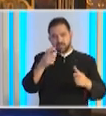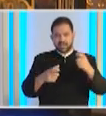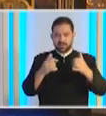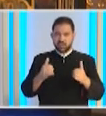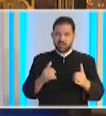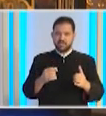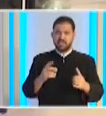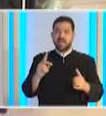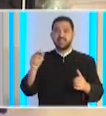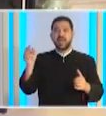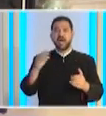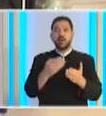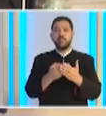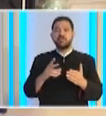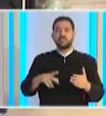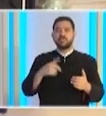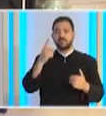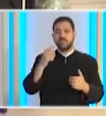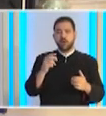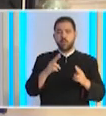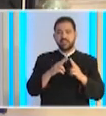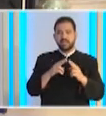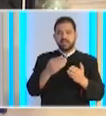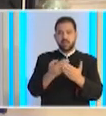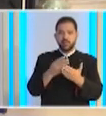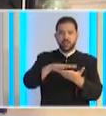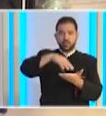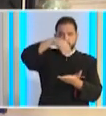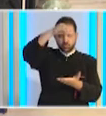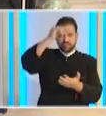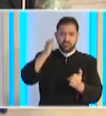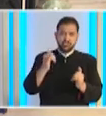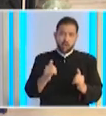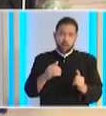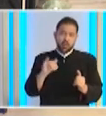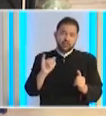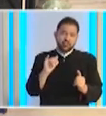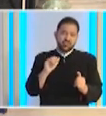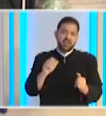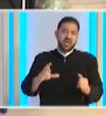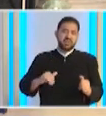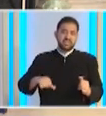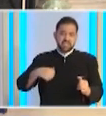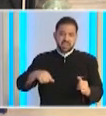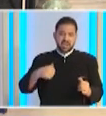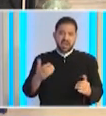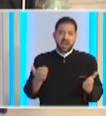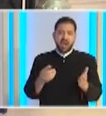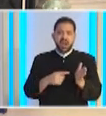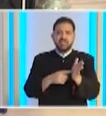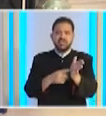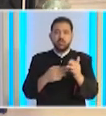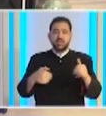duhovnicească, vreau să vă întreb în felul următor, poate că cineva care ne urmărește acum, mai cu seamă dintre cei mai tineri, și